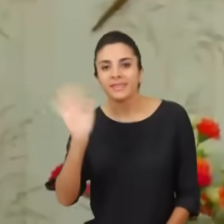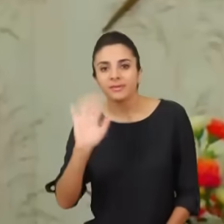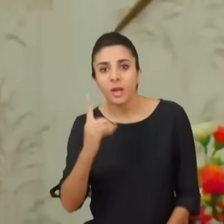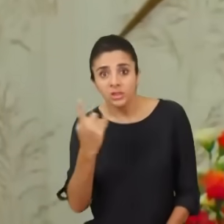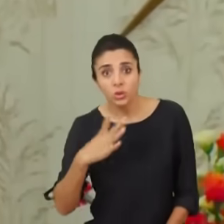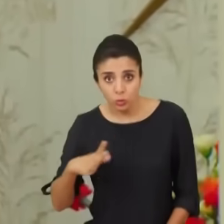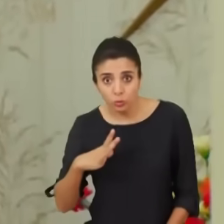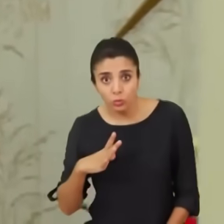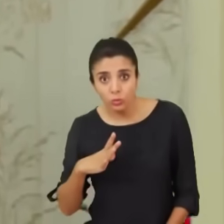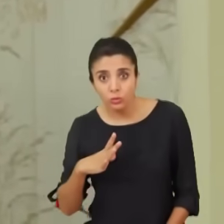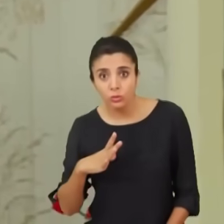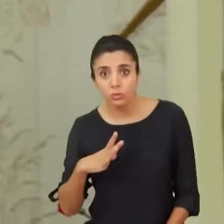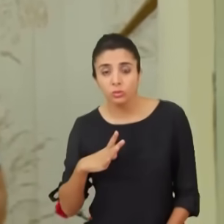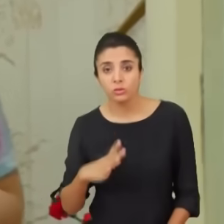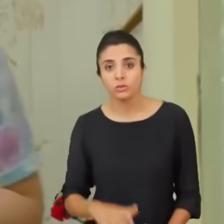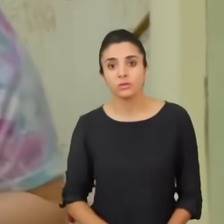mı?